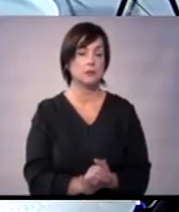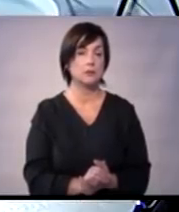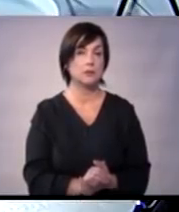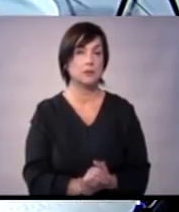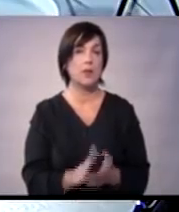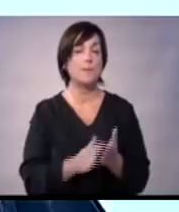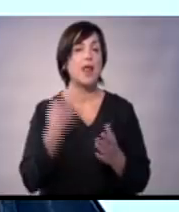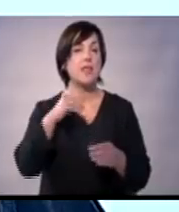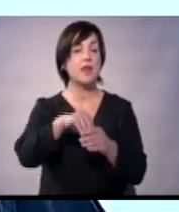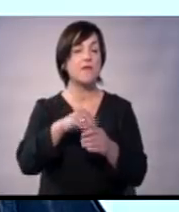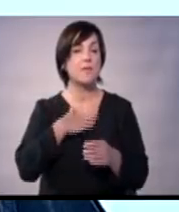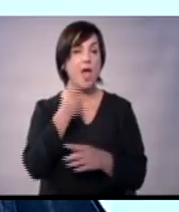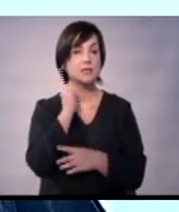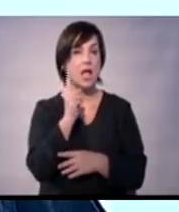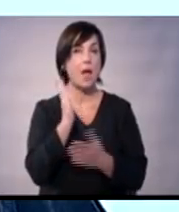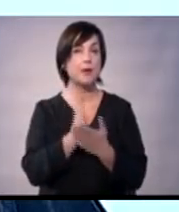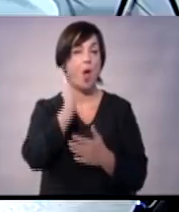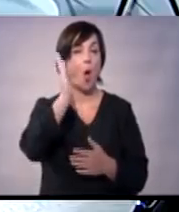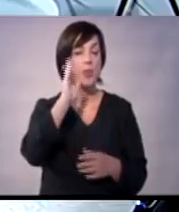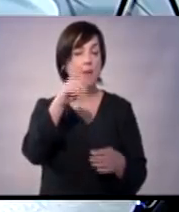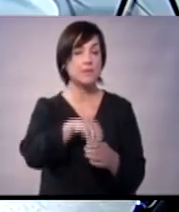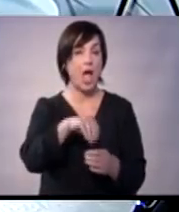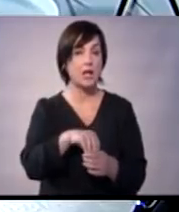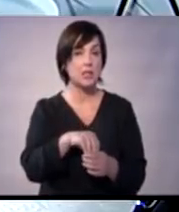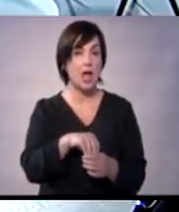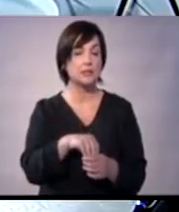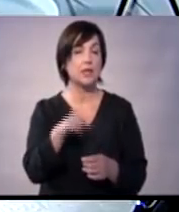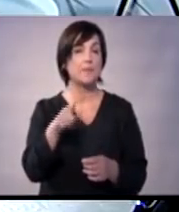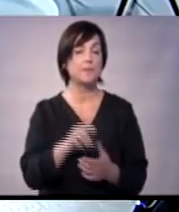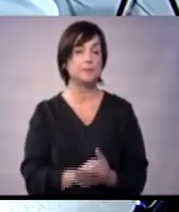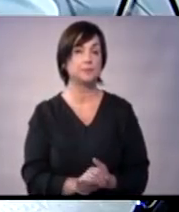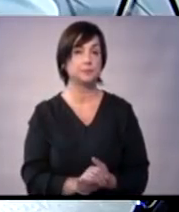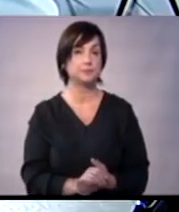пред референдумот имав закани, дека доколку излезам да гласам на референдум,